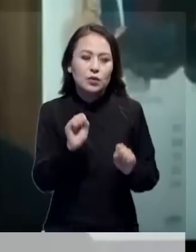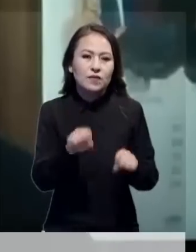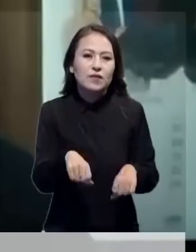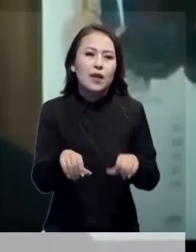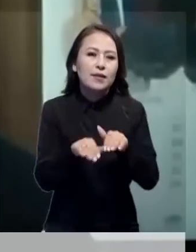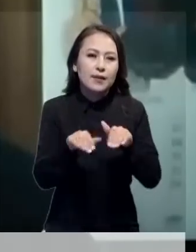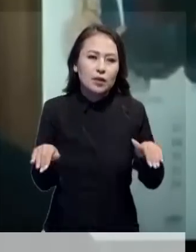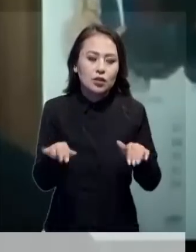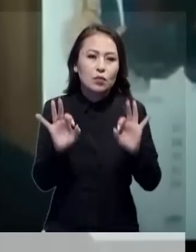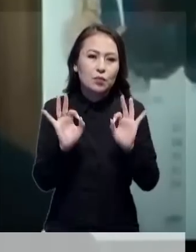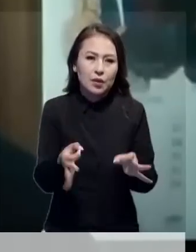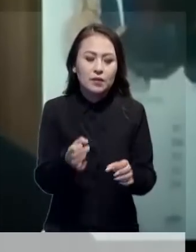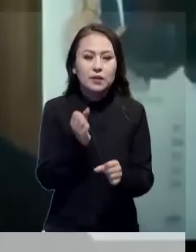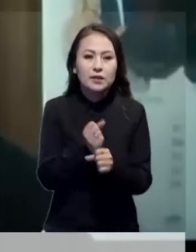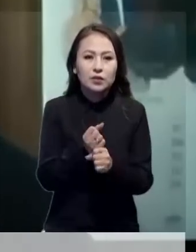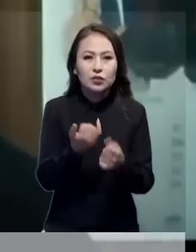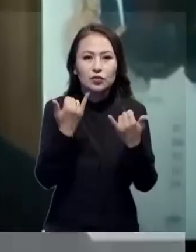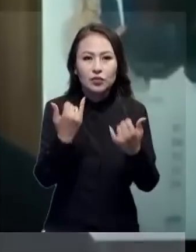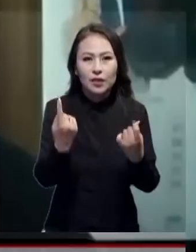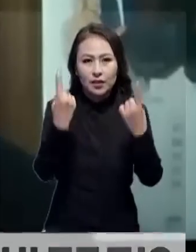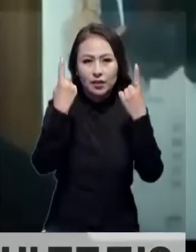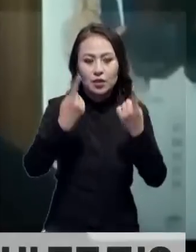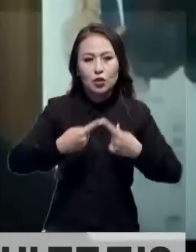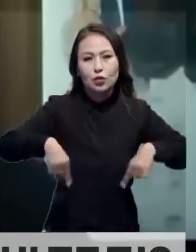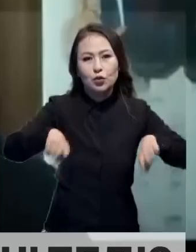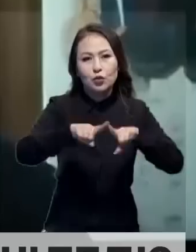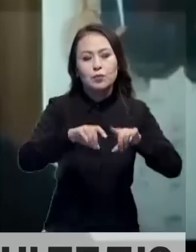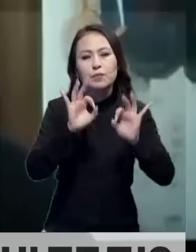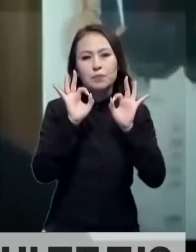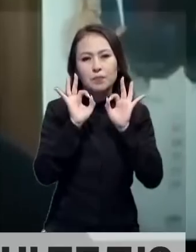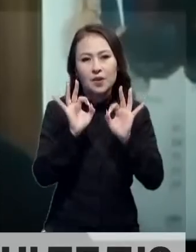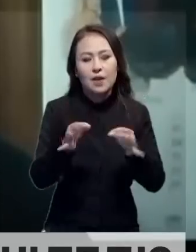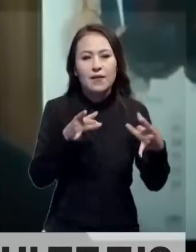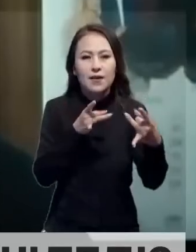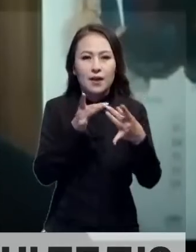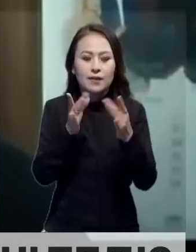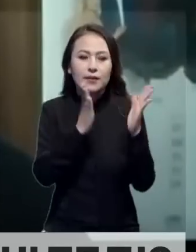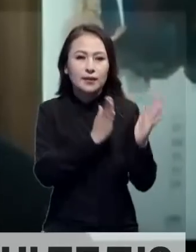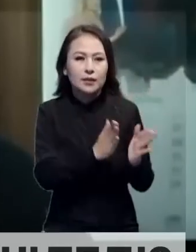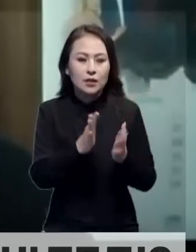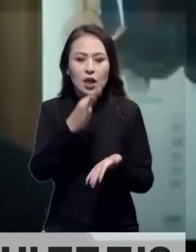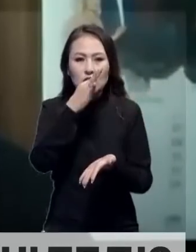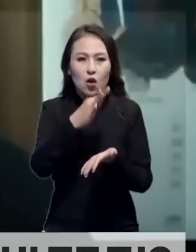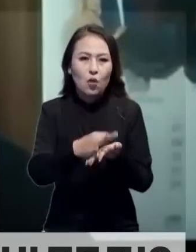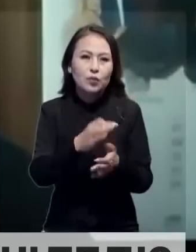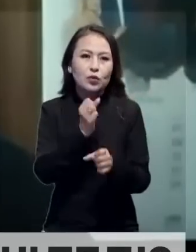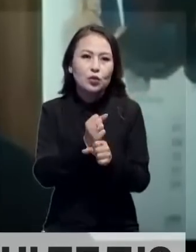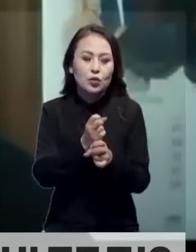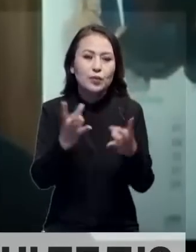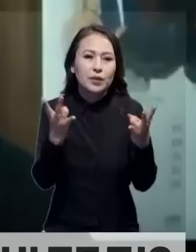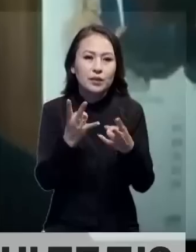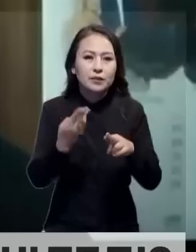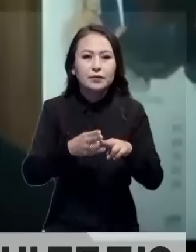бір дәрежеде орынды да шығар. Осы орайда ірі ұйым жалпы ұстанымын айқындап, қақтығыстарды реттеу ісінде жауапты құрылым болуы қажет. Ол